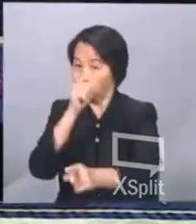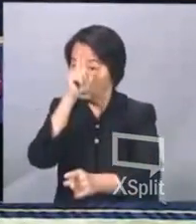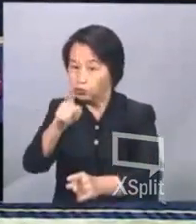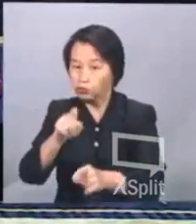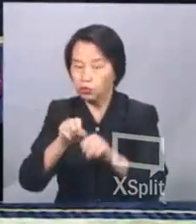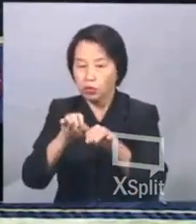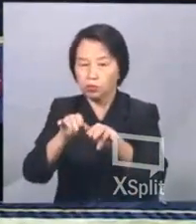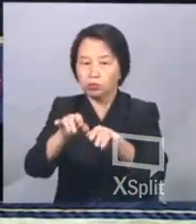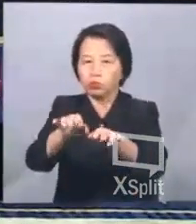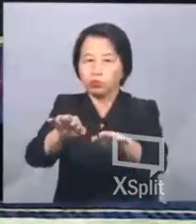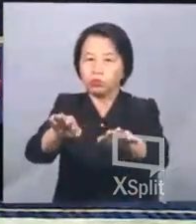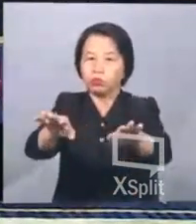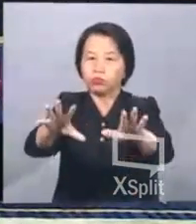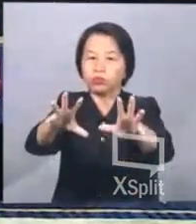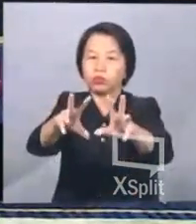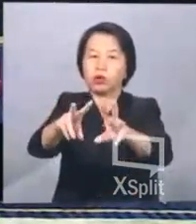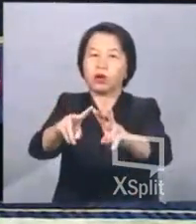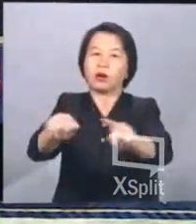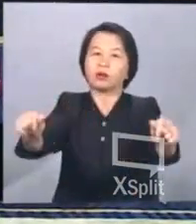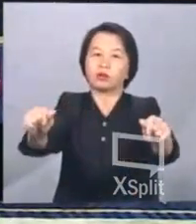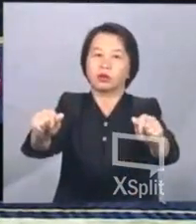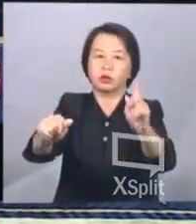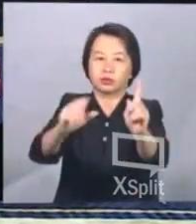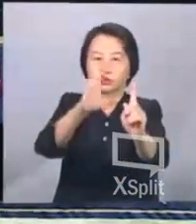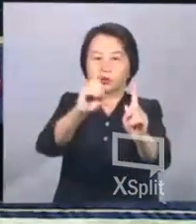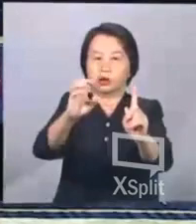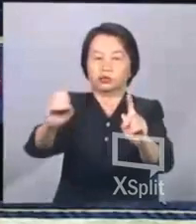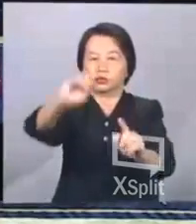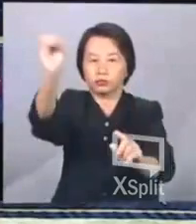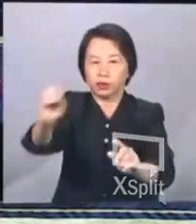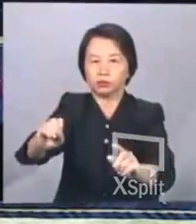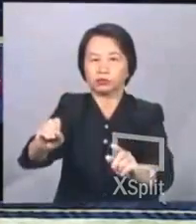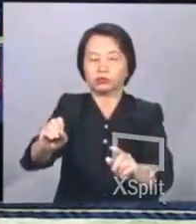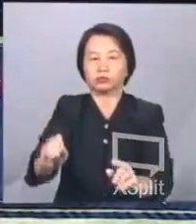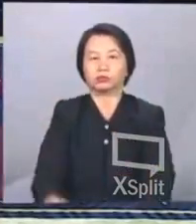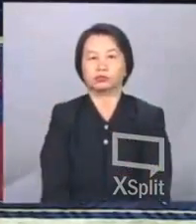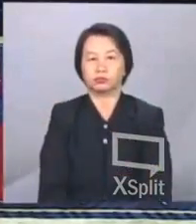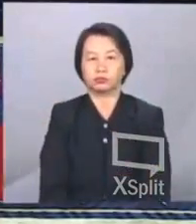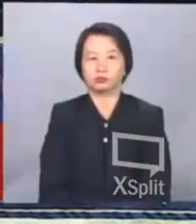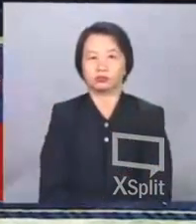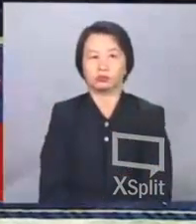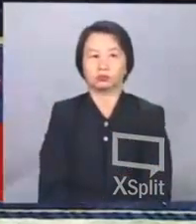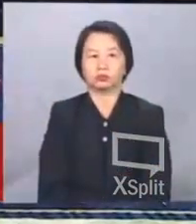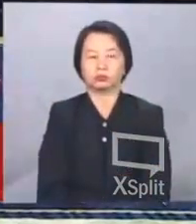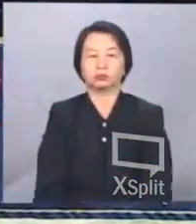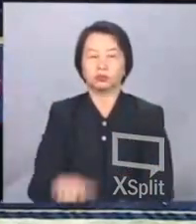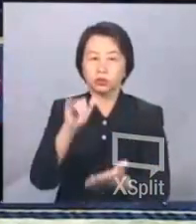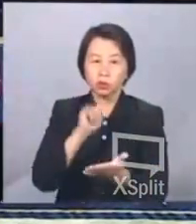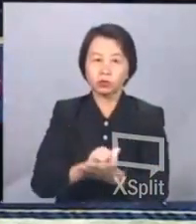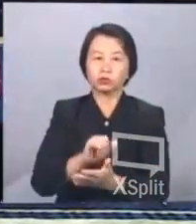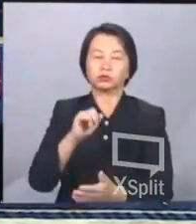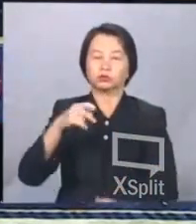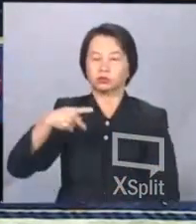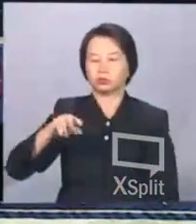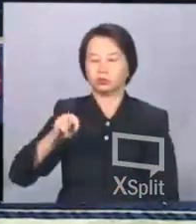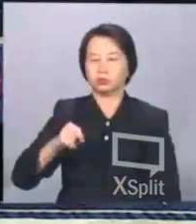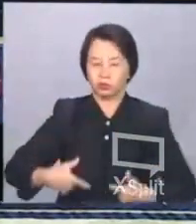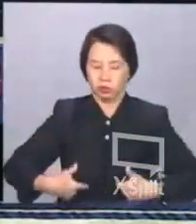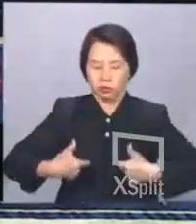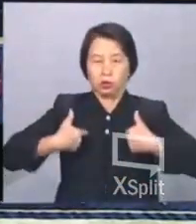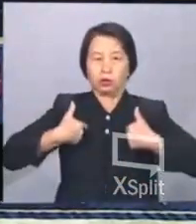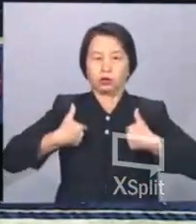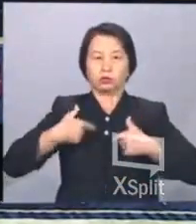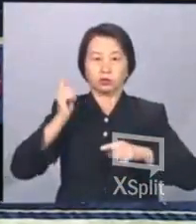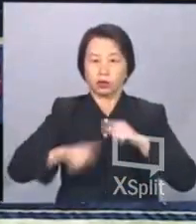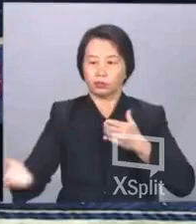penularan wabah ini diatasi 100 peratus Hai itupun kehidupan kita mungkin tidak